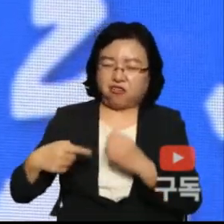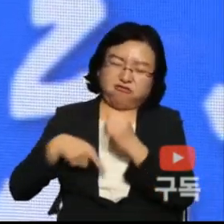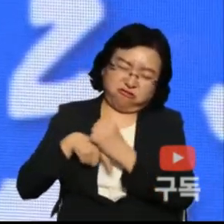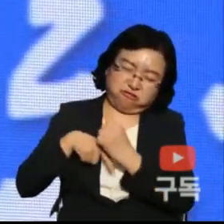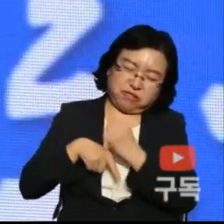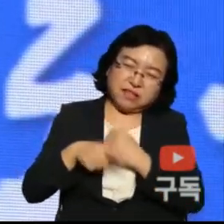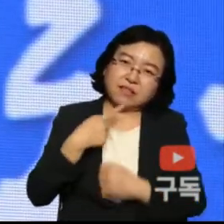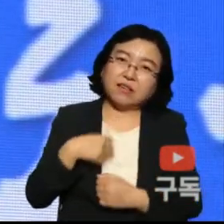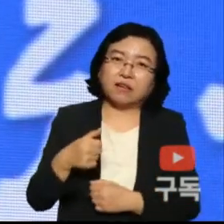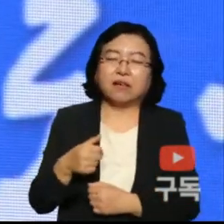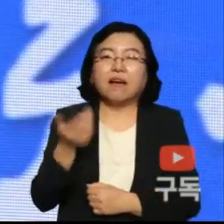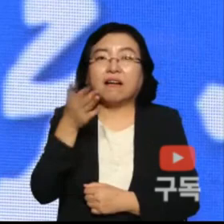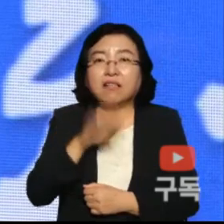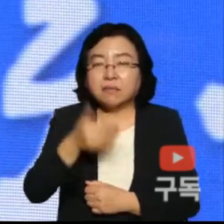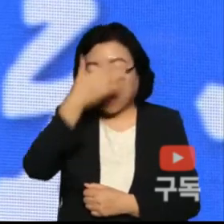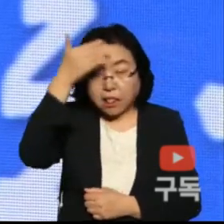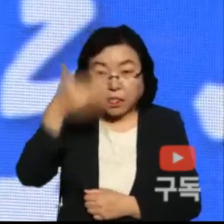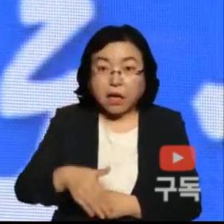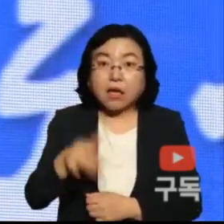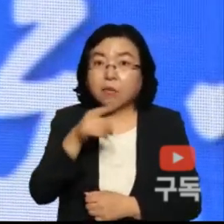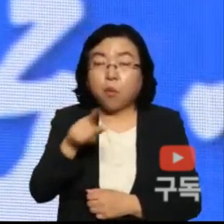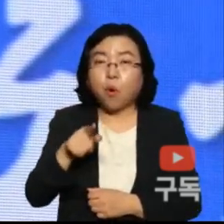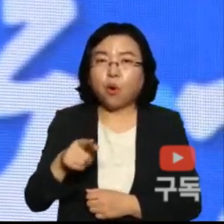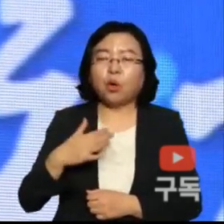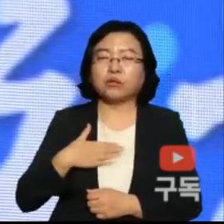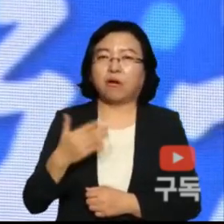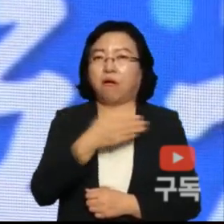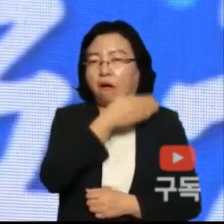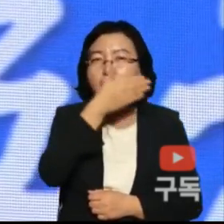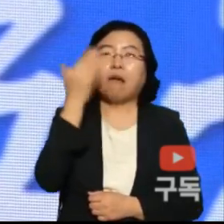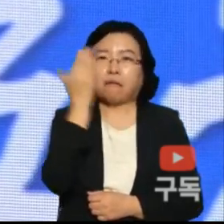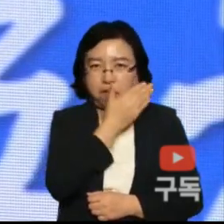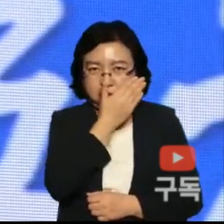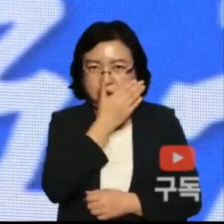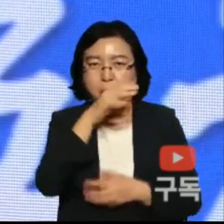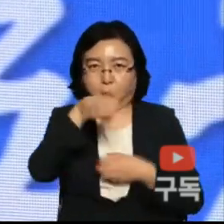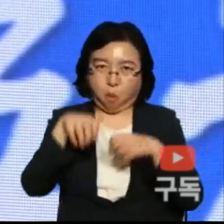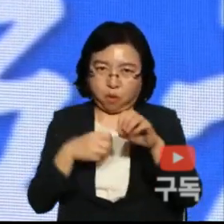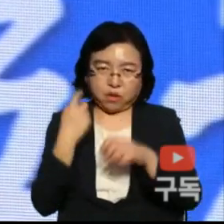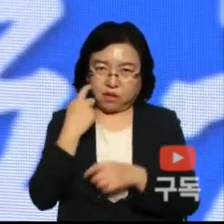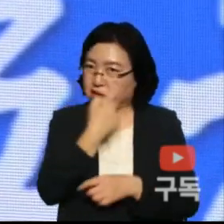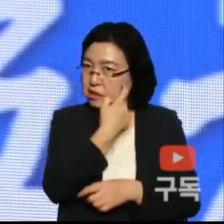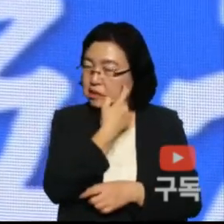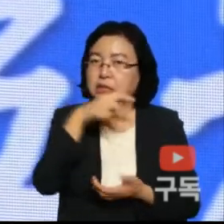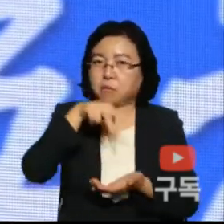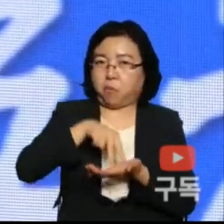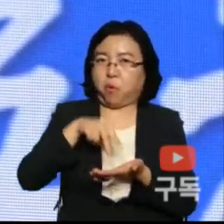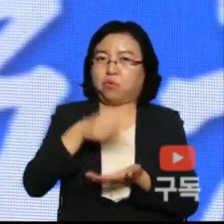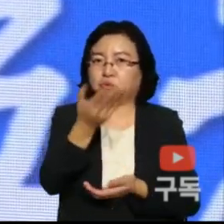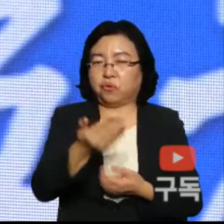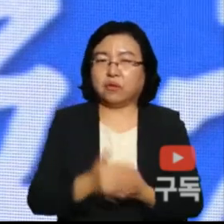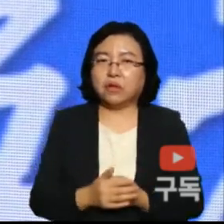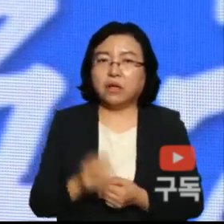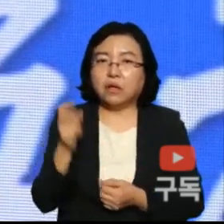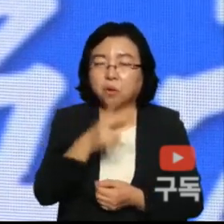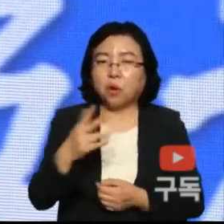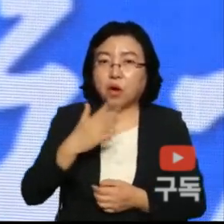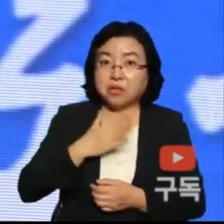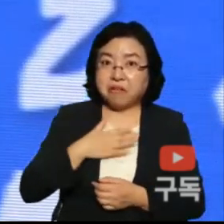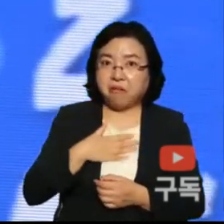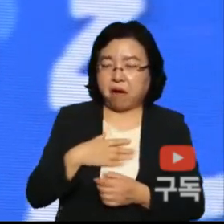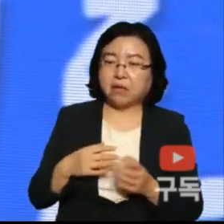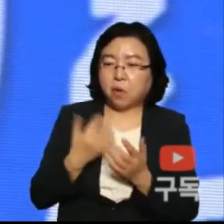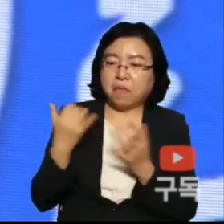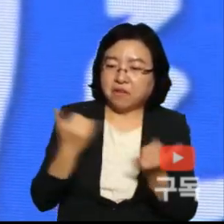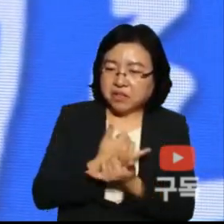역설적이게도 저의 청렴 함을 증명 해 줬습니다 거기다가 저와 측근 친인척 철의